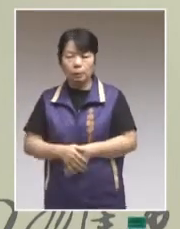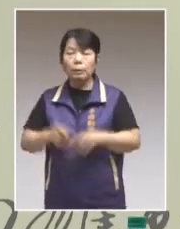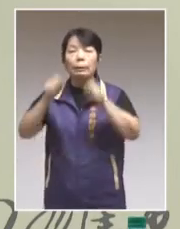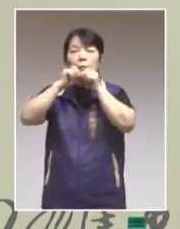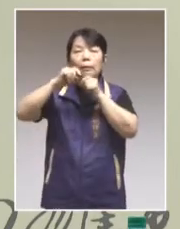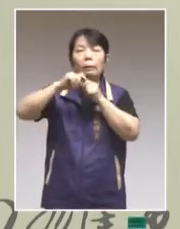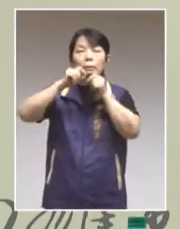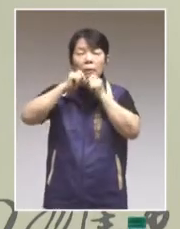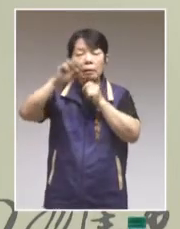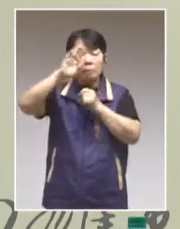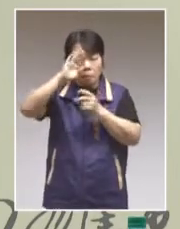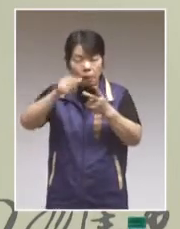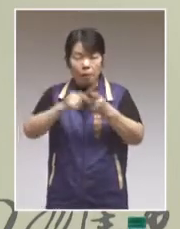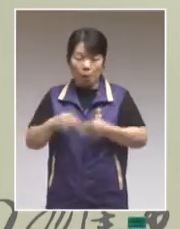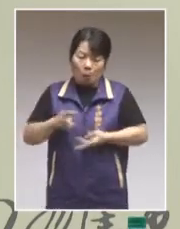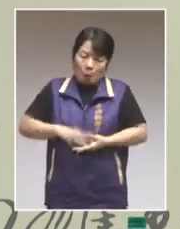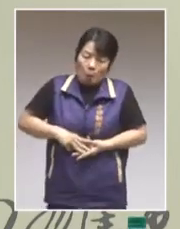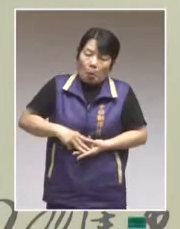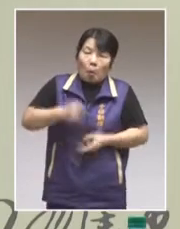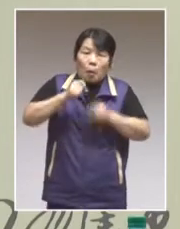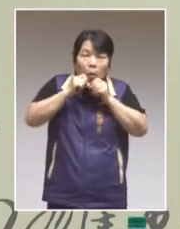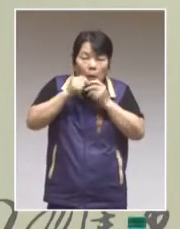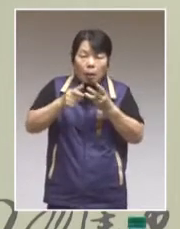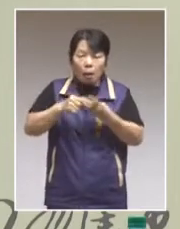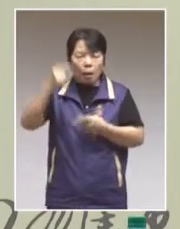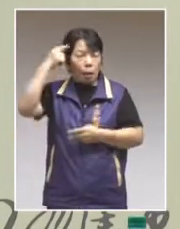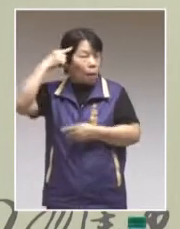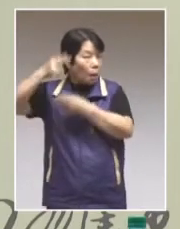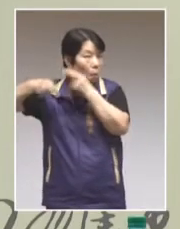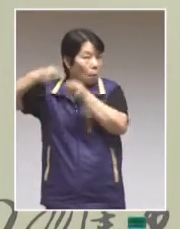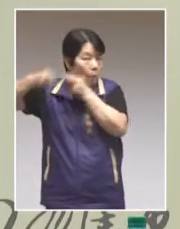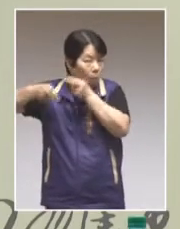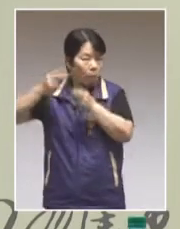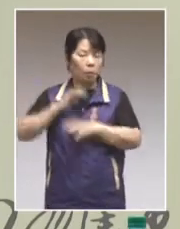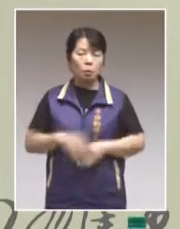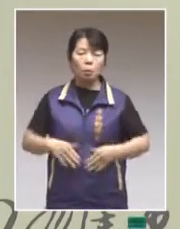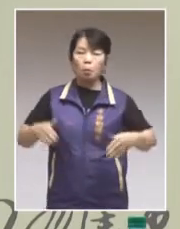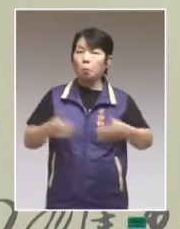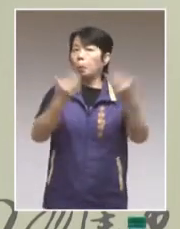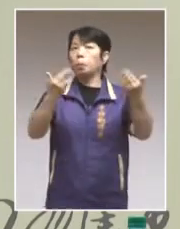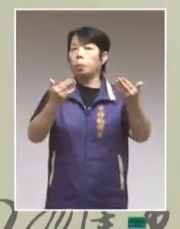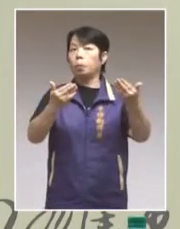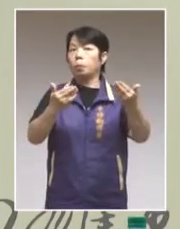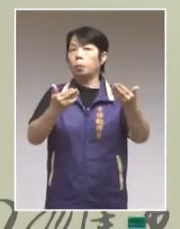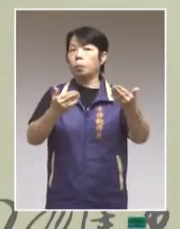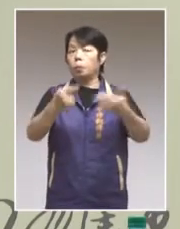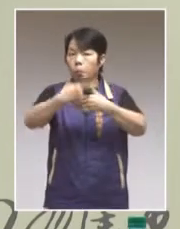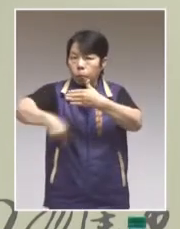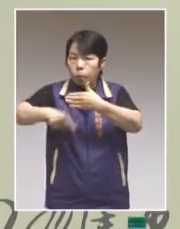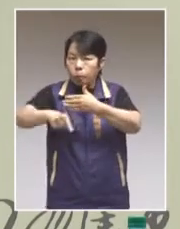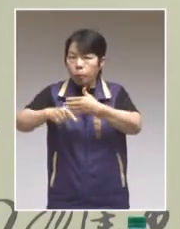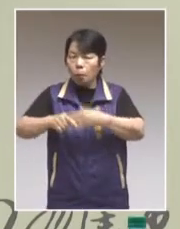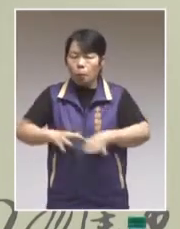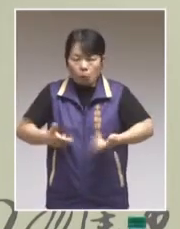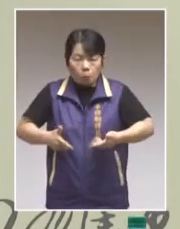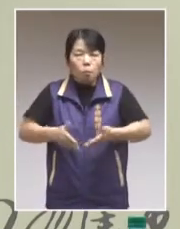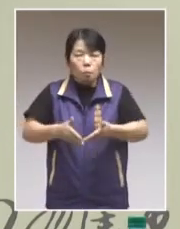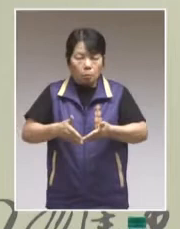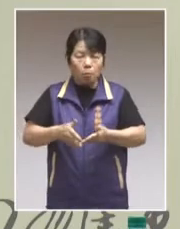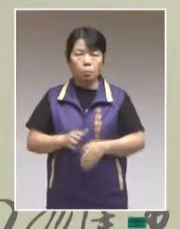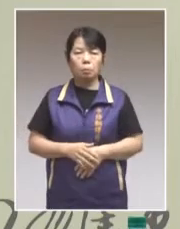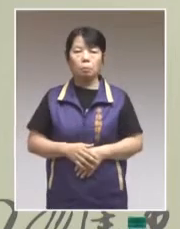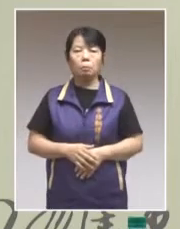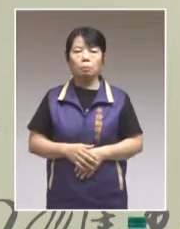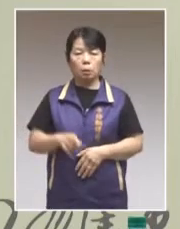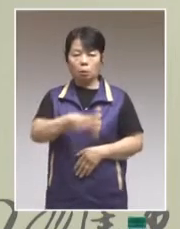胃癌手术开刀啦，或者是一些脑部手术，或者是车祸外伤的这些急症的手术，这个要开，当